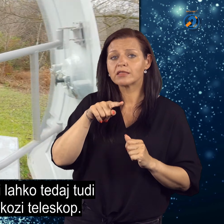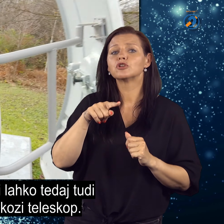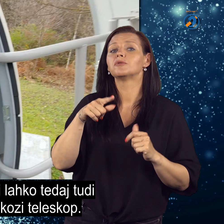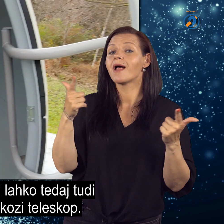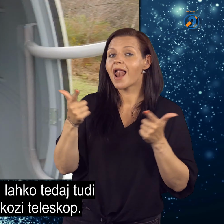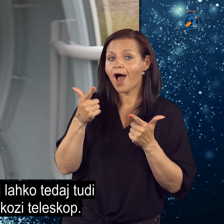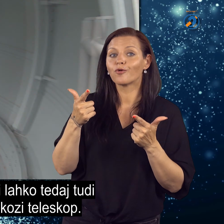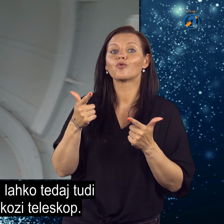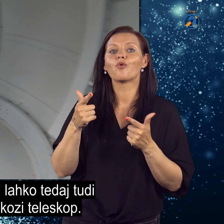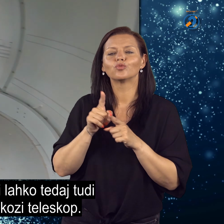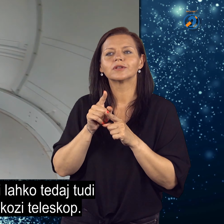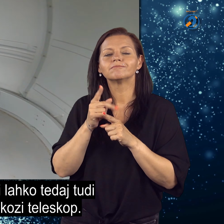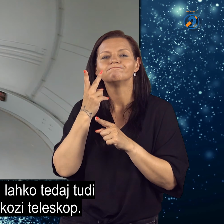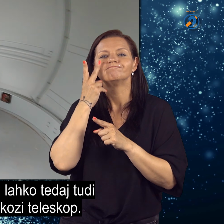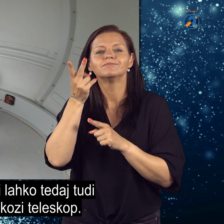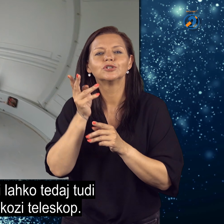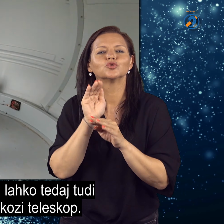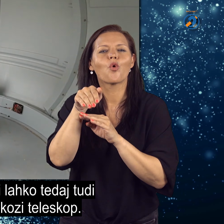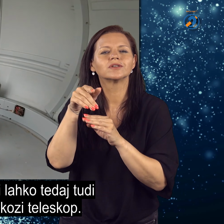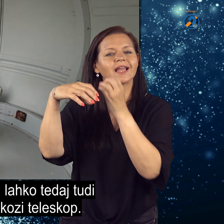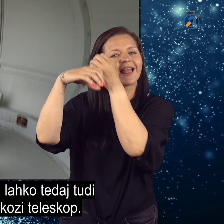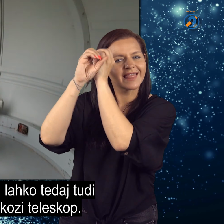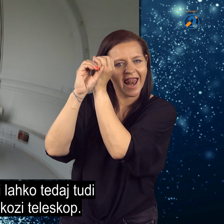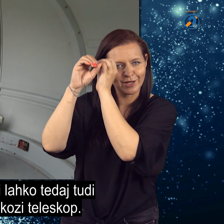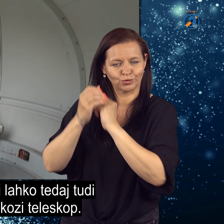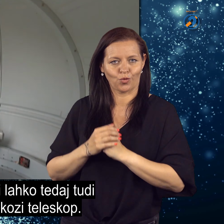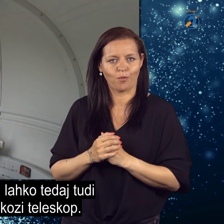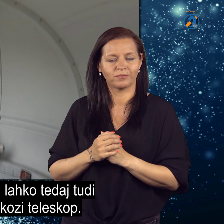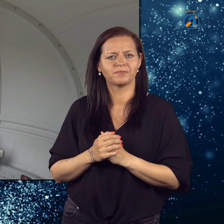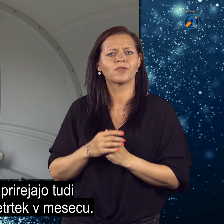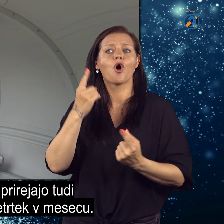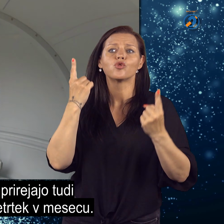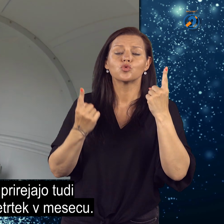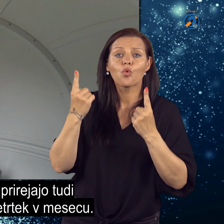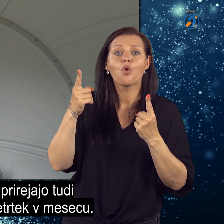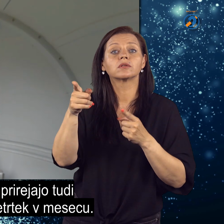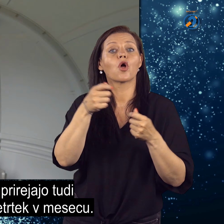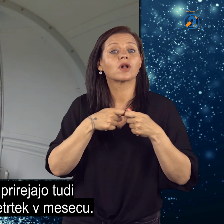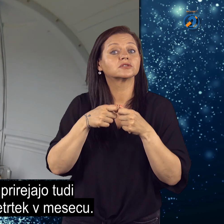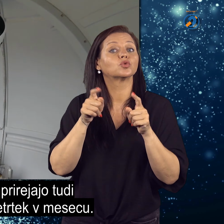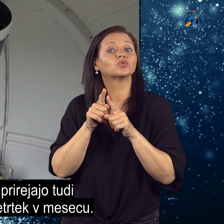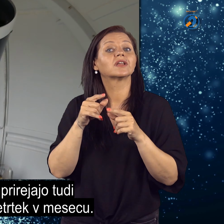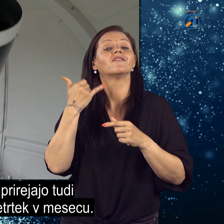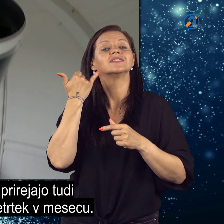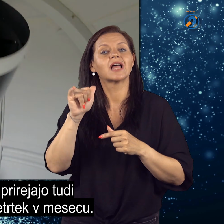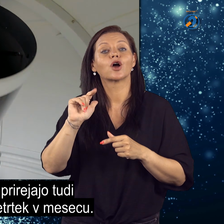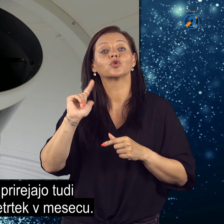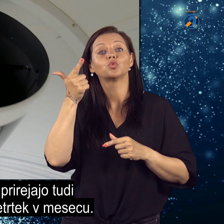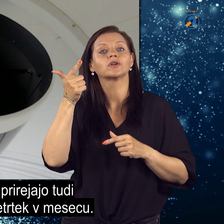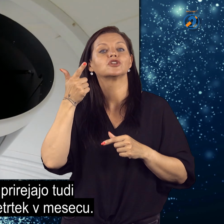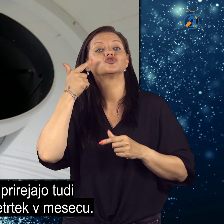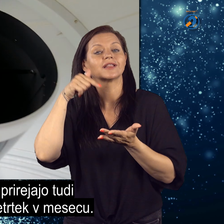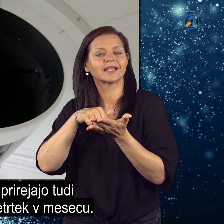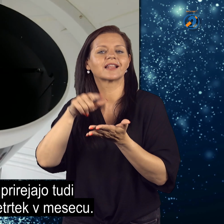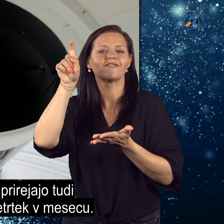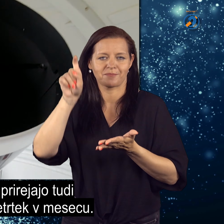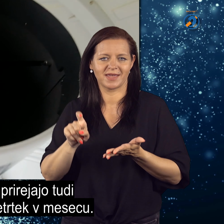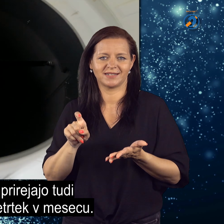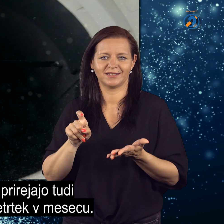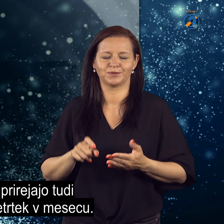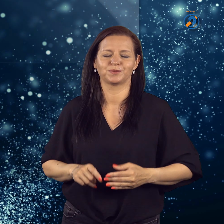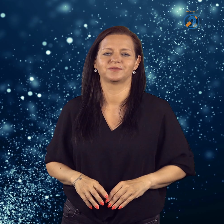Radovedneži lahko tedaj tudi pokukajo skozi teleskop. Dogodke prirejajo tudi vsak drugi četrtek v